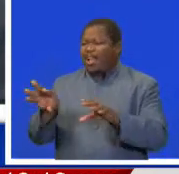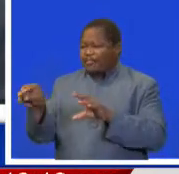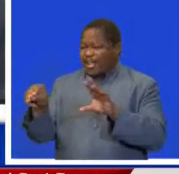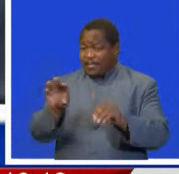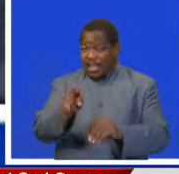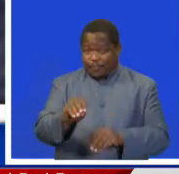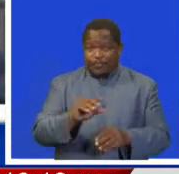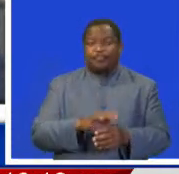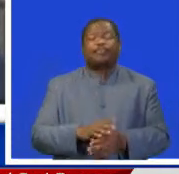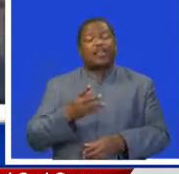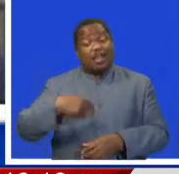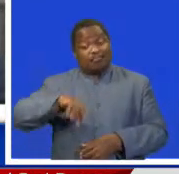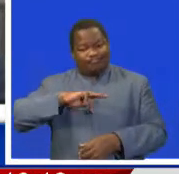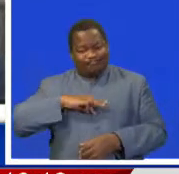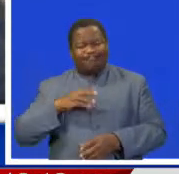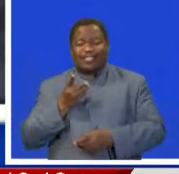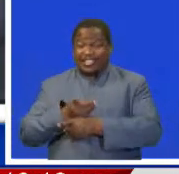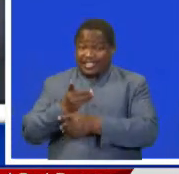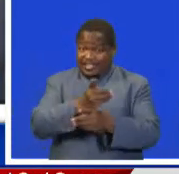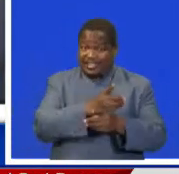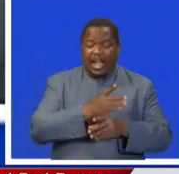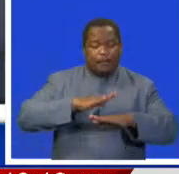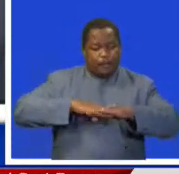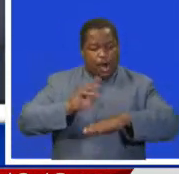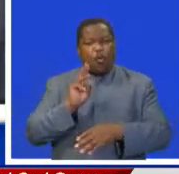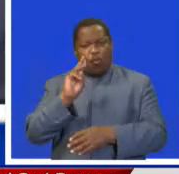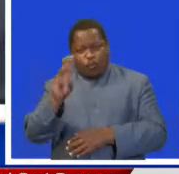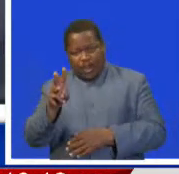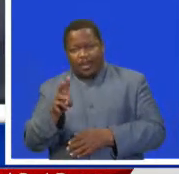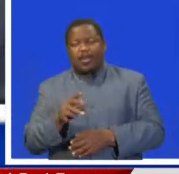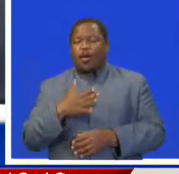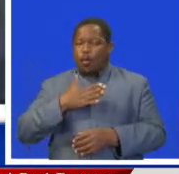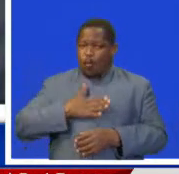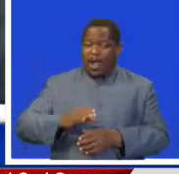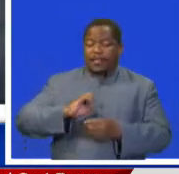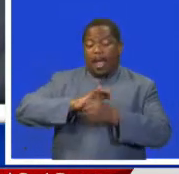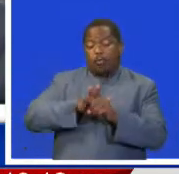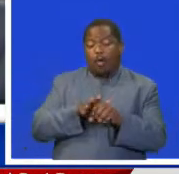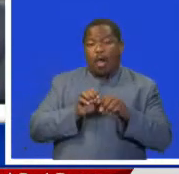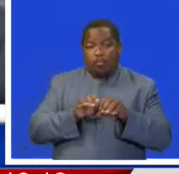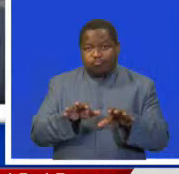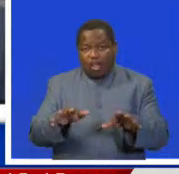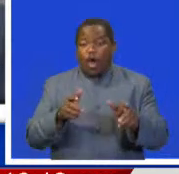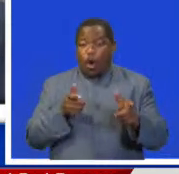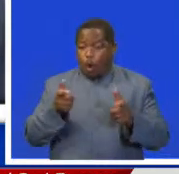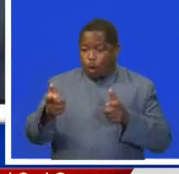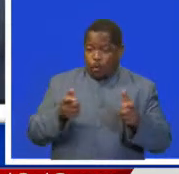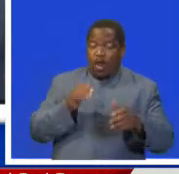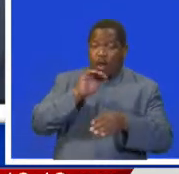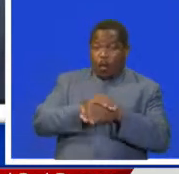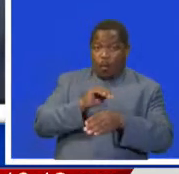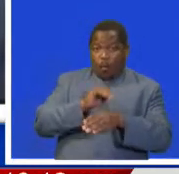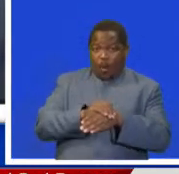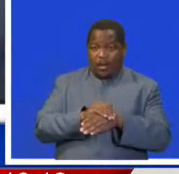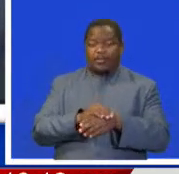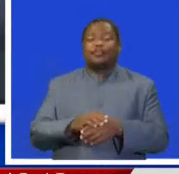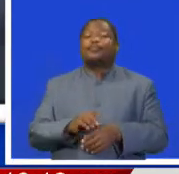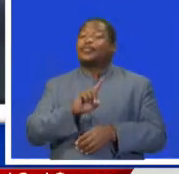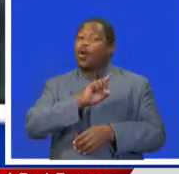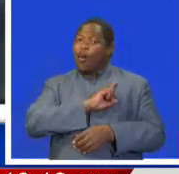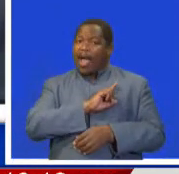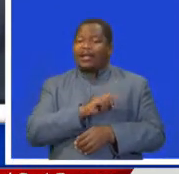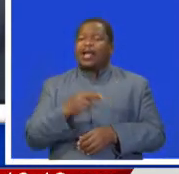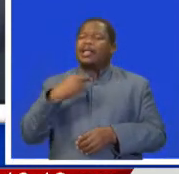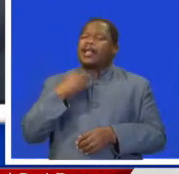sihlala kanjani sisembili kwaleli gciwane, ngoba vele lama interactions akhona between la mave acrossa